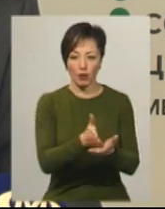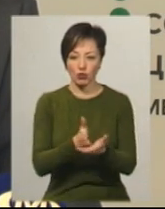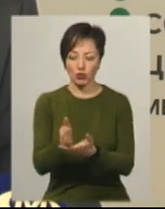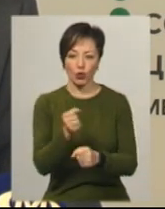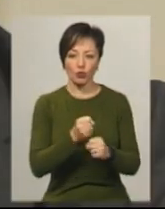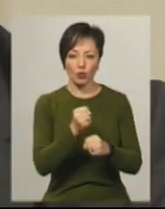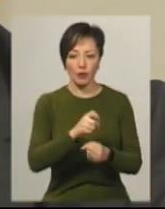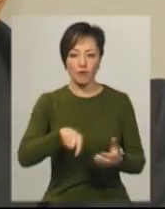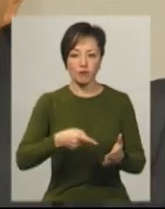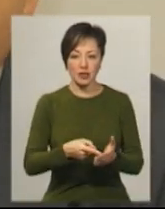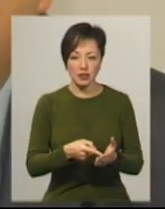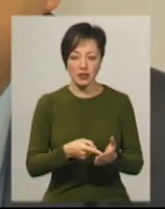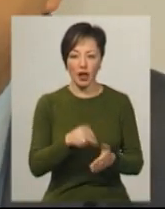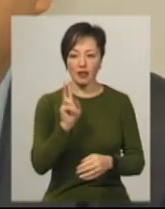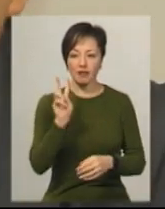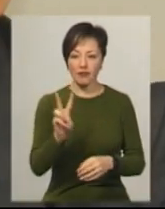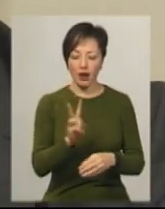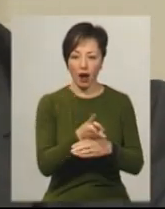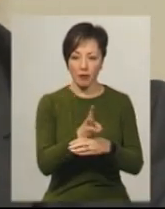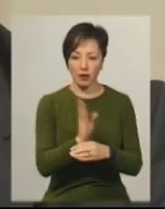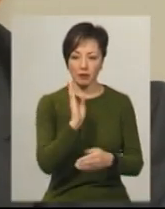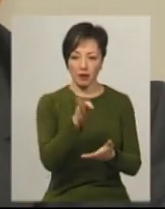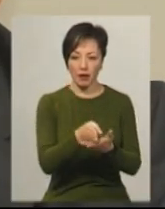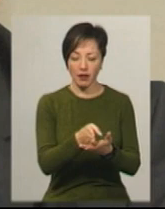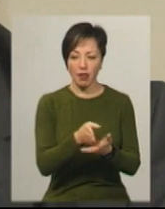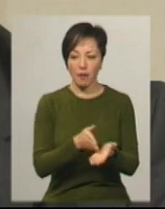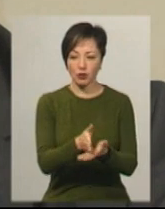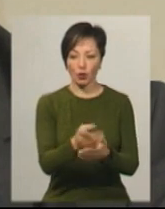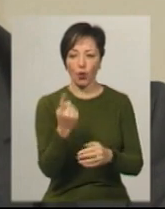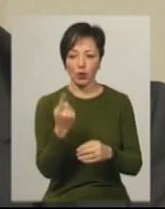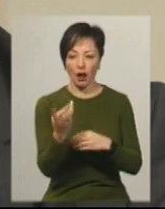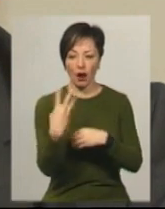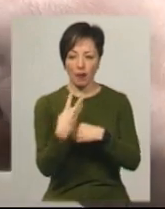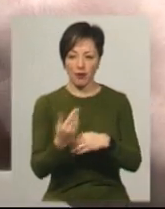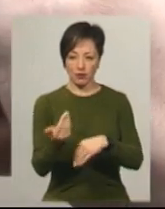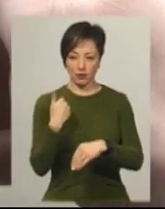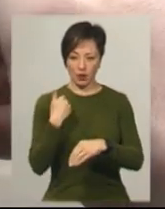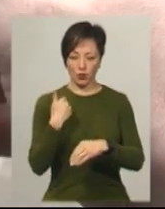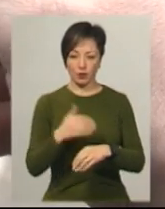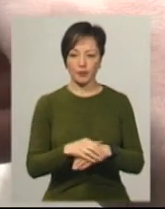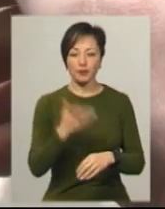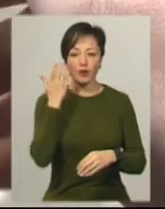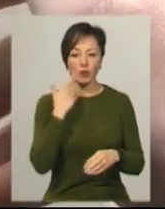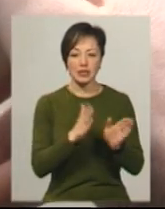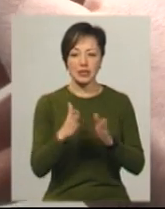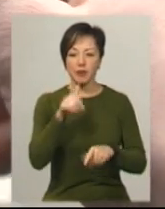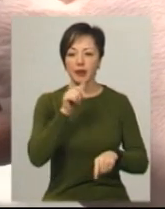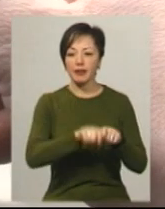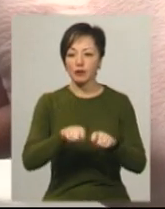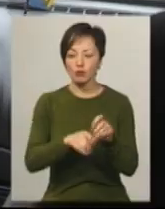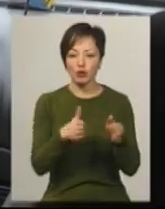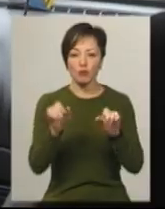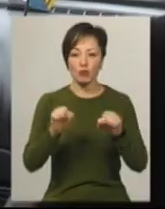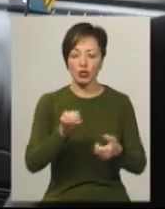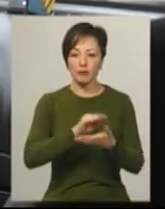розроблені в місті. Дві камери, одна камера направлена на маршрут і одна камера в салоні. Поки система працює у тестовому режимі, ще